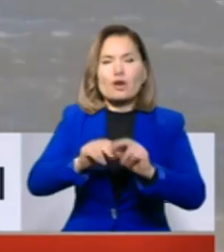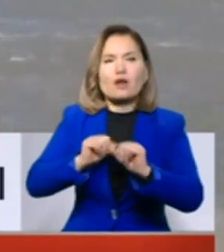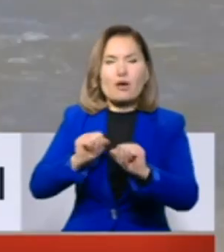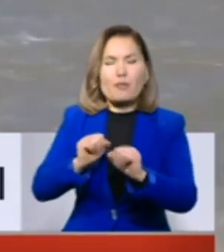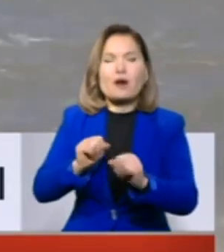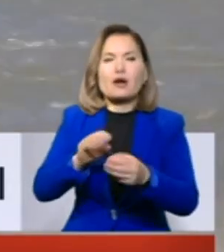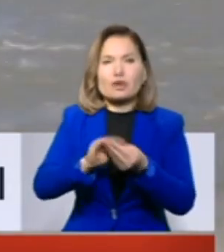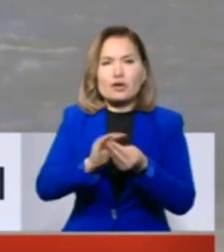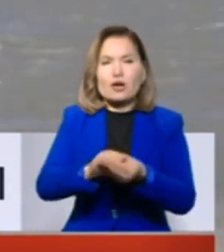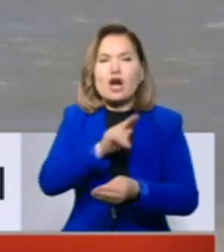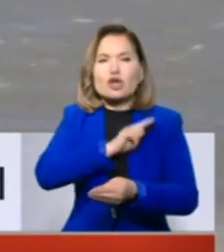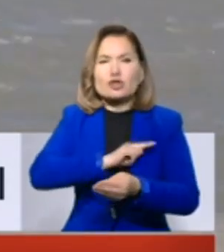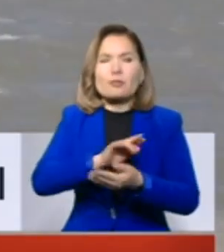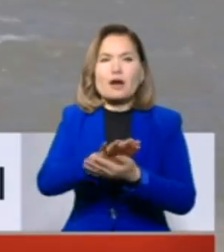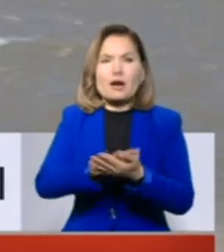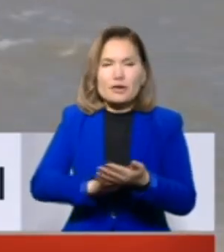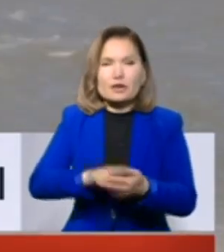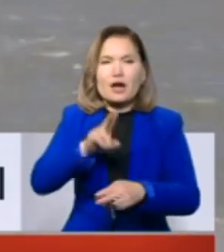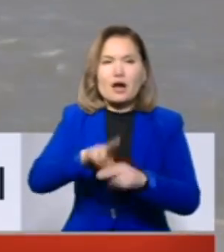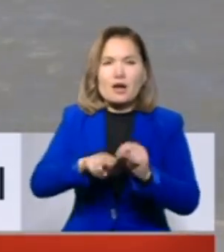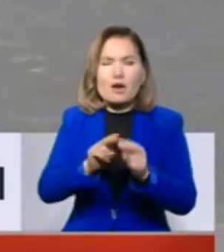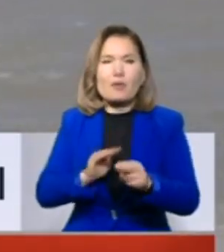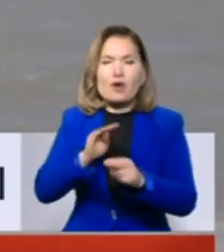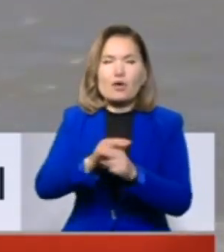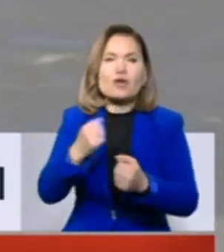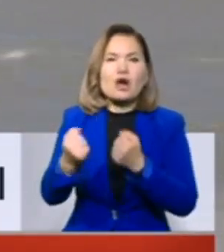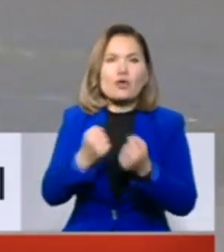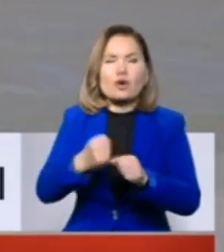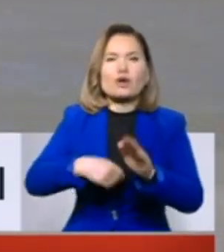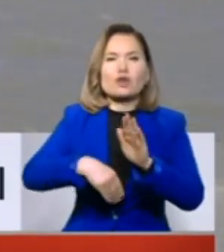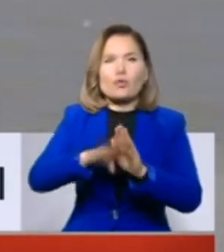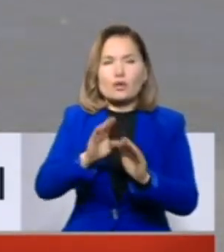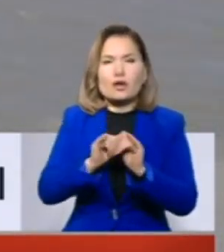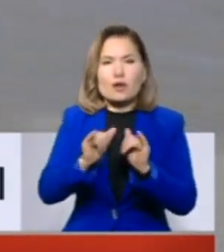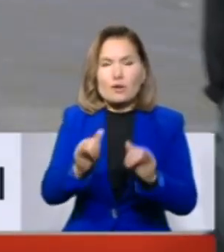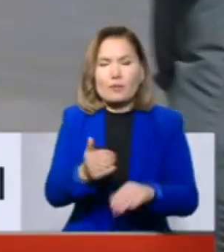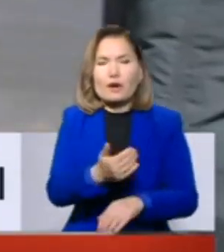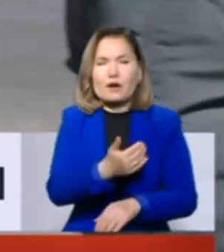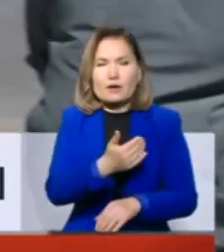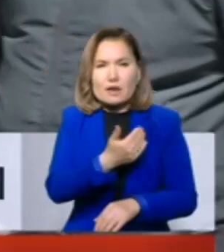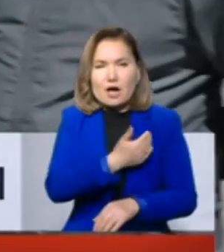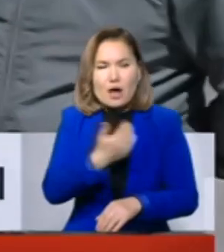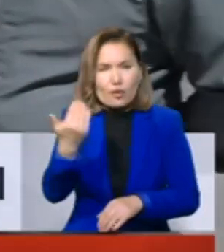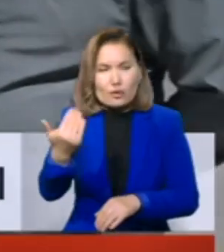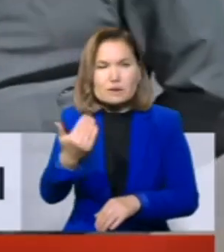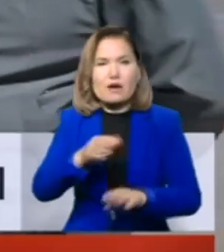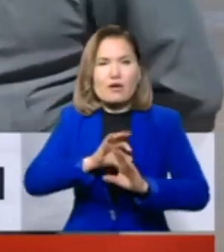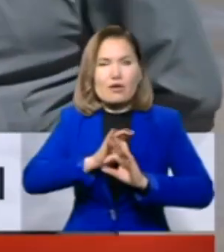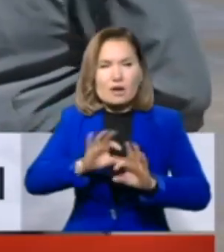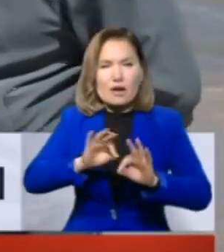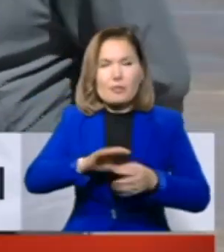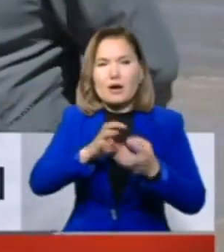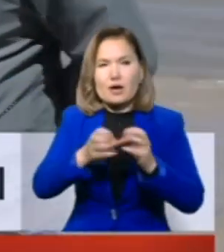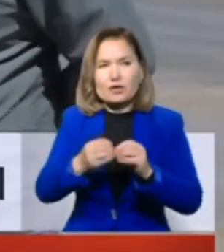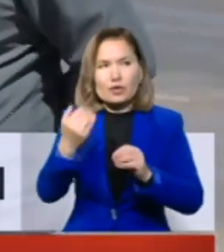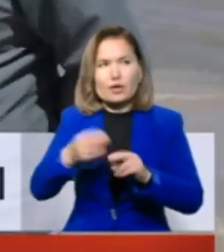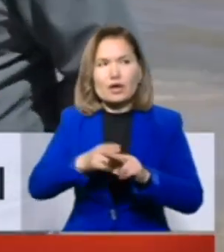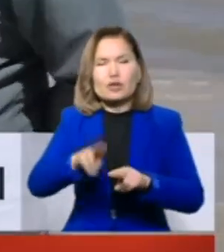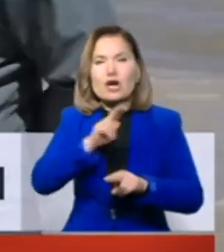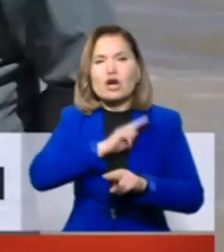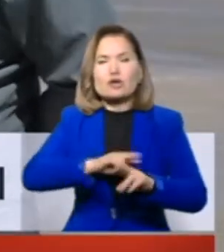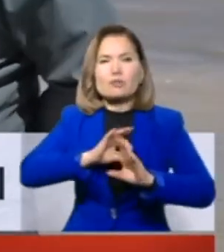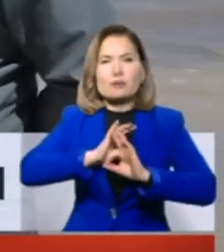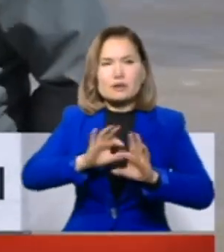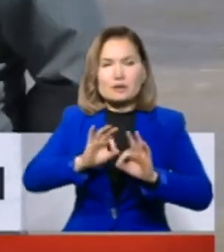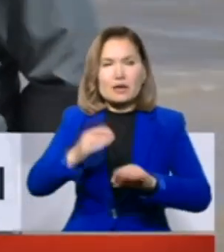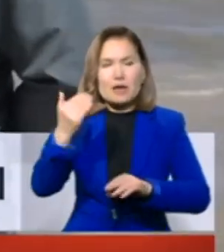мамандар барлық күшті осында жұмылдырып, жағаларды қайта бекітіп жатыр. Енді соңғы жағдайды осы қала әкімінің орынбасары Тілек Махуптан білейік. Тілек